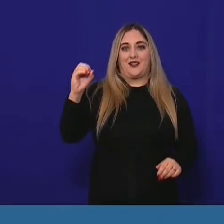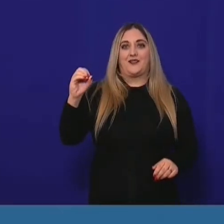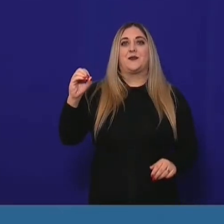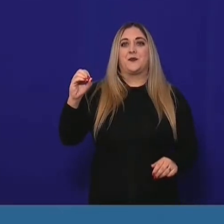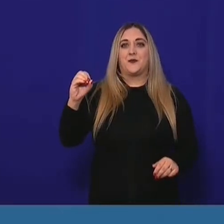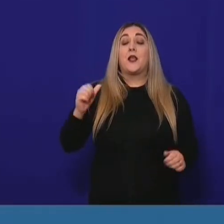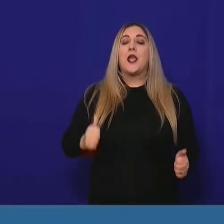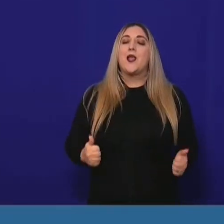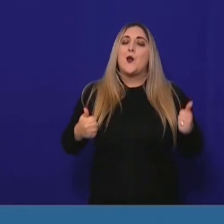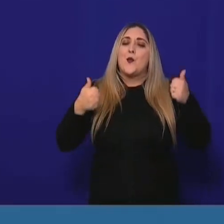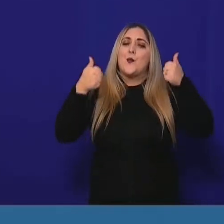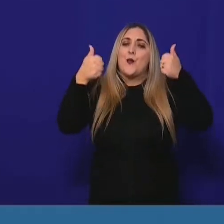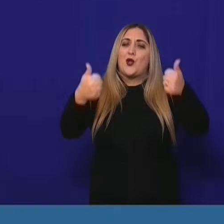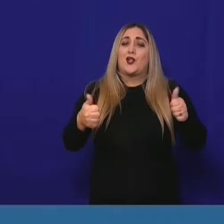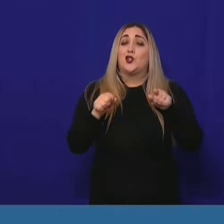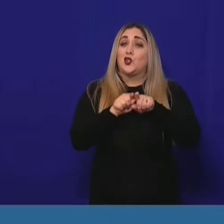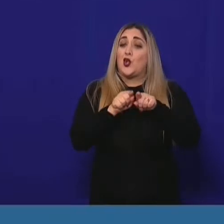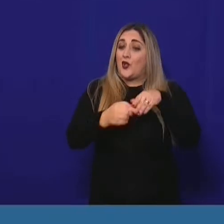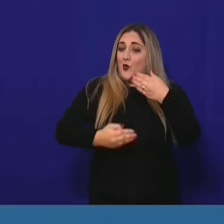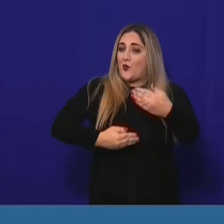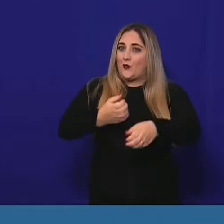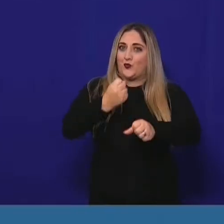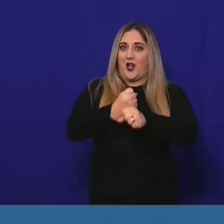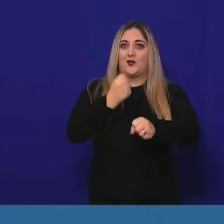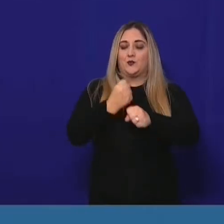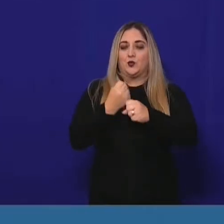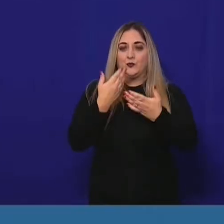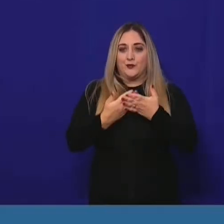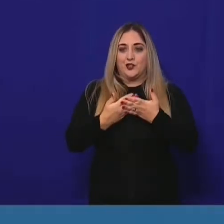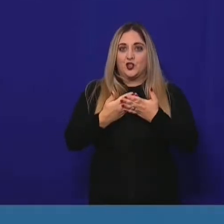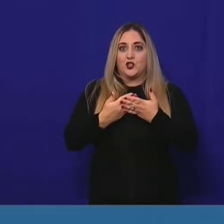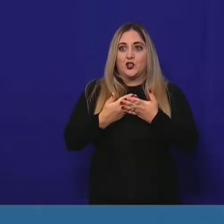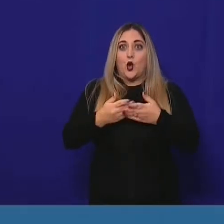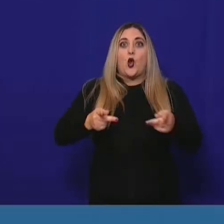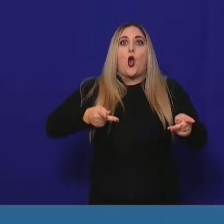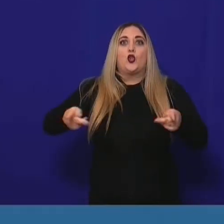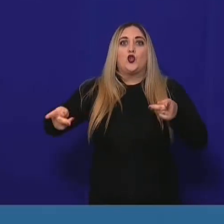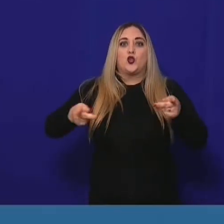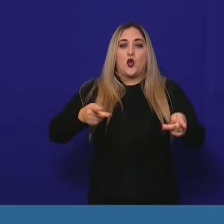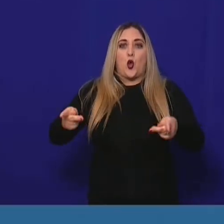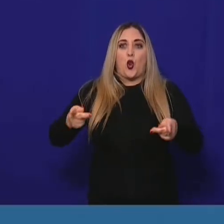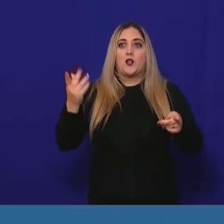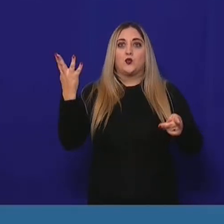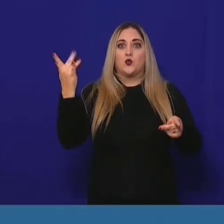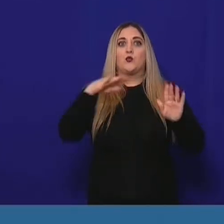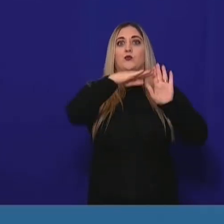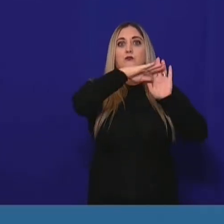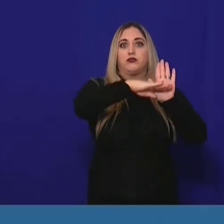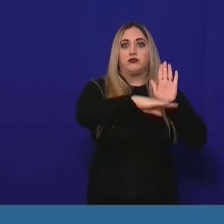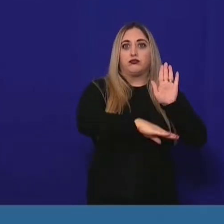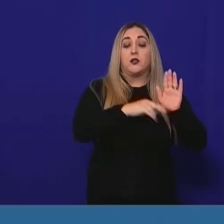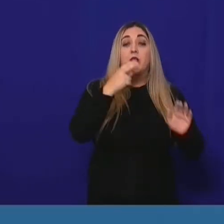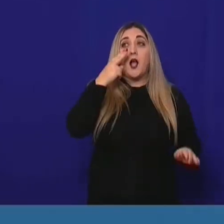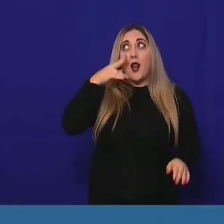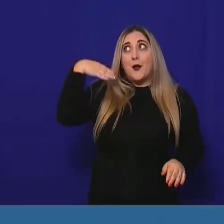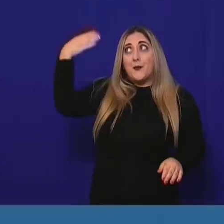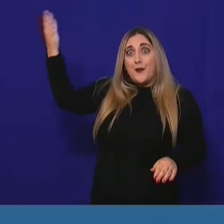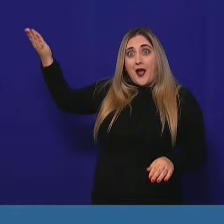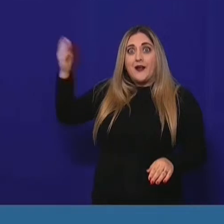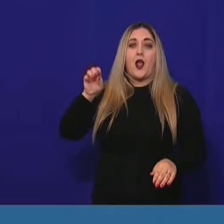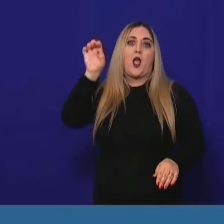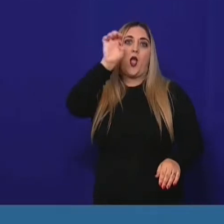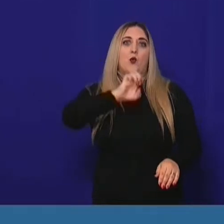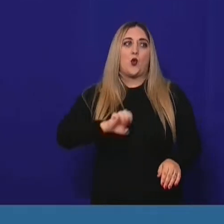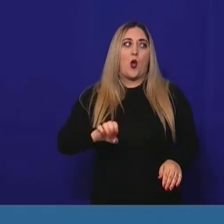Huwa importanti ħafna li nibqgħu naħdmu biex inżommu din ir-rata baxxa, qegħdin naraw x'qed jiġri f'ħafna pajjiżi